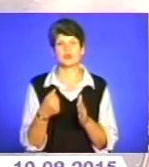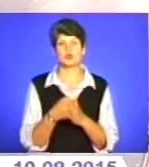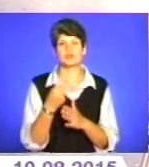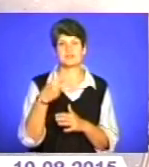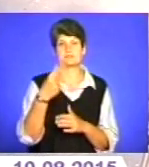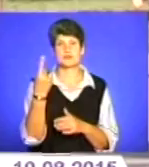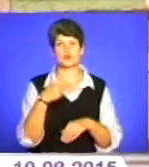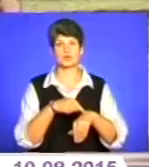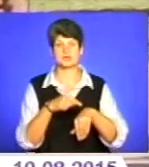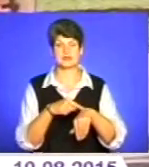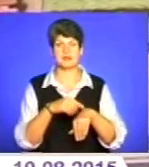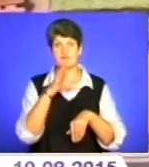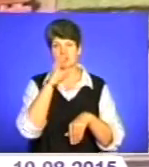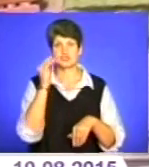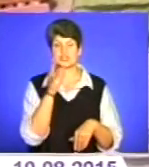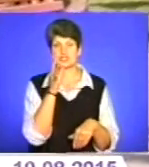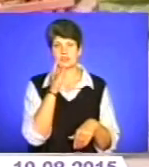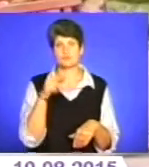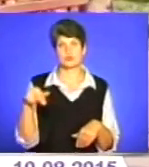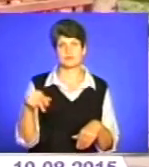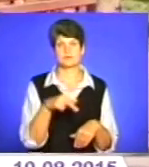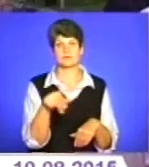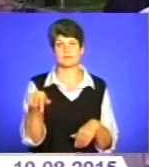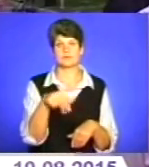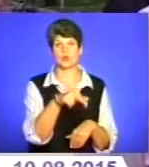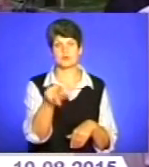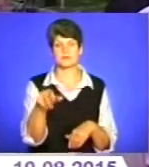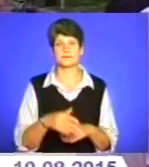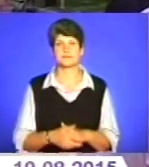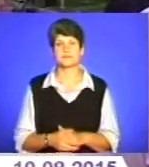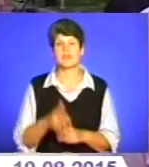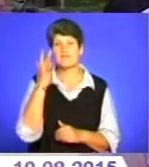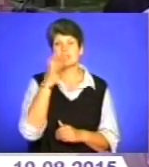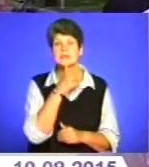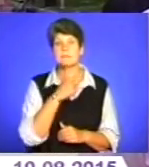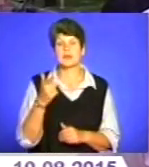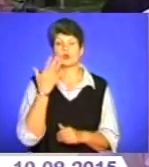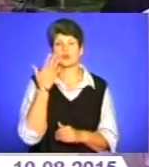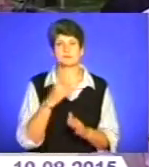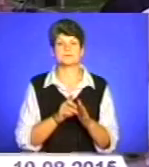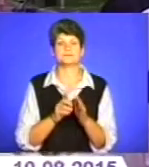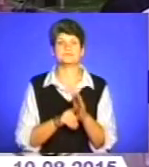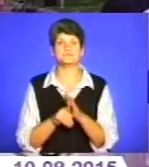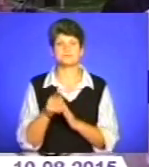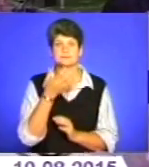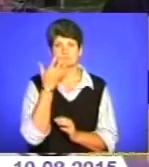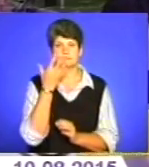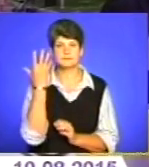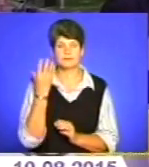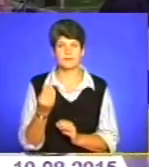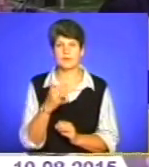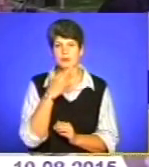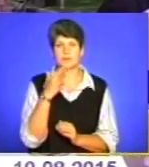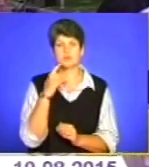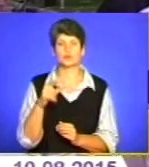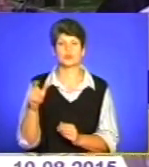години, а в нічний час у парках нестимуть службу пішохідні патрулі. Особливо в літній період, коли з настанням теплих днів багато людей,